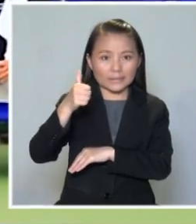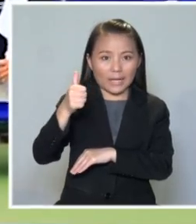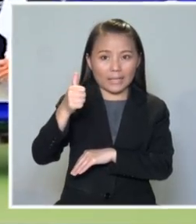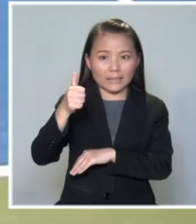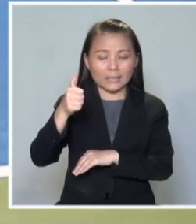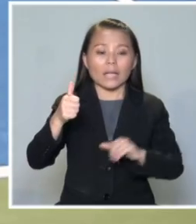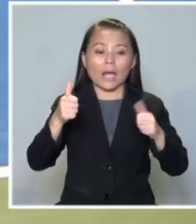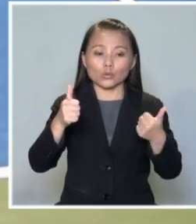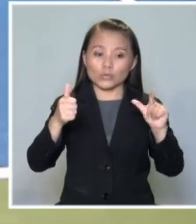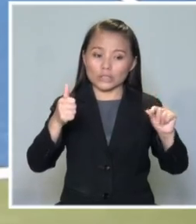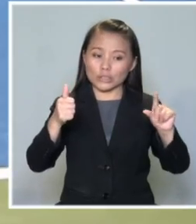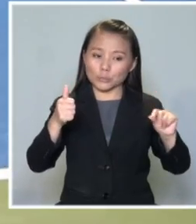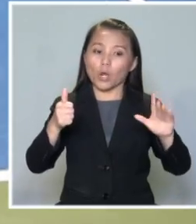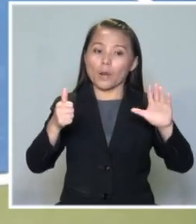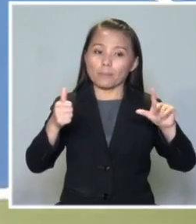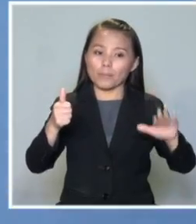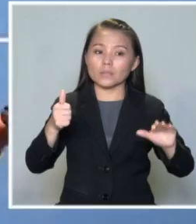ราฟูจิวัย20ปีมืออันดับ